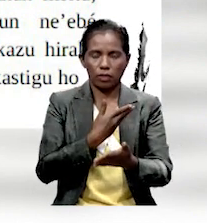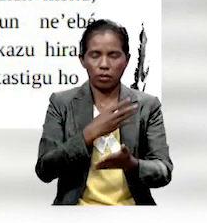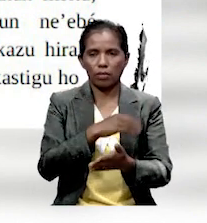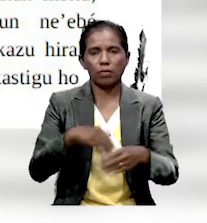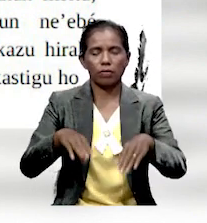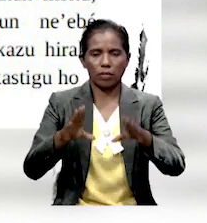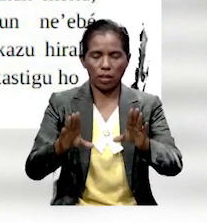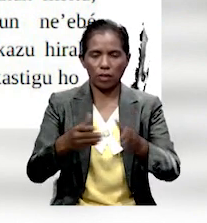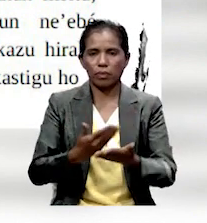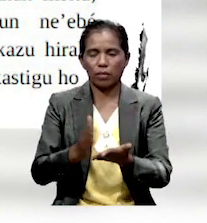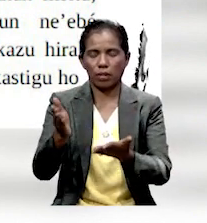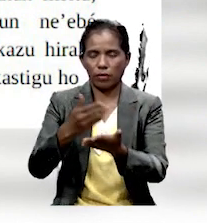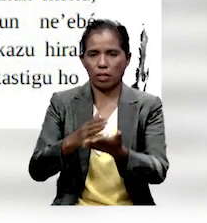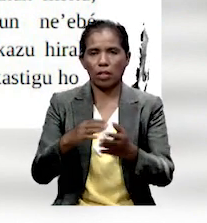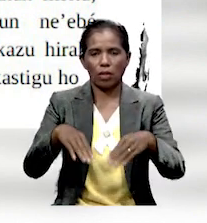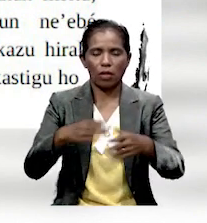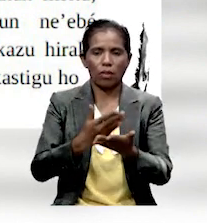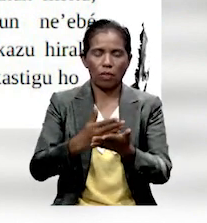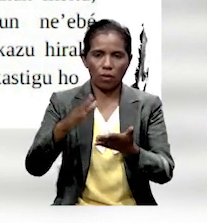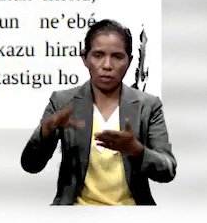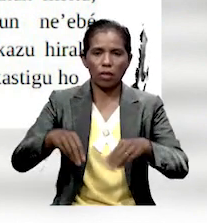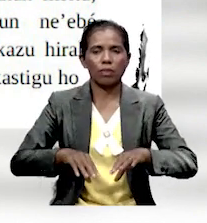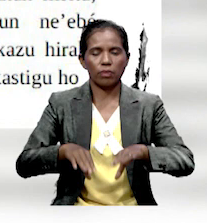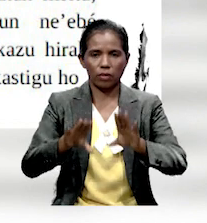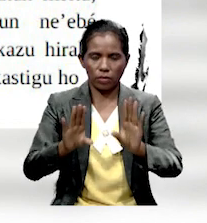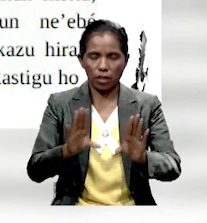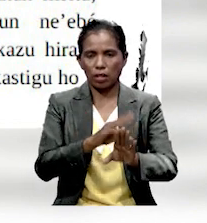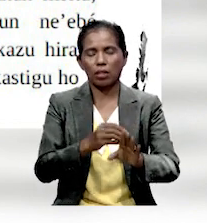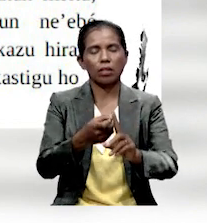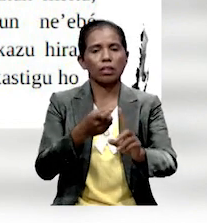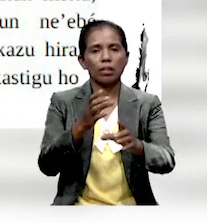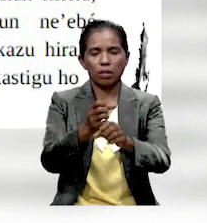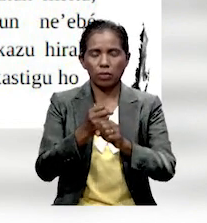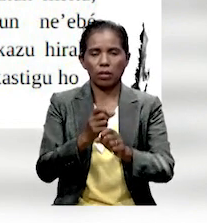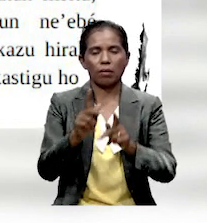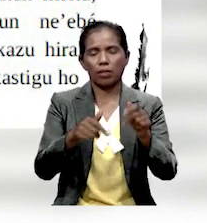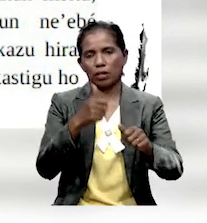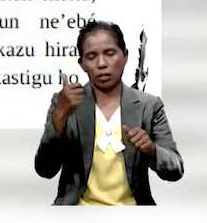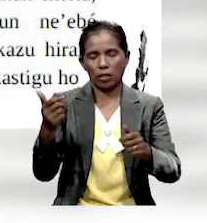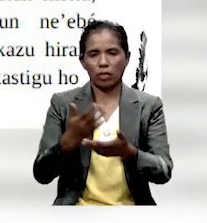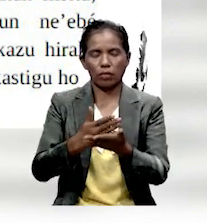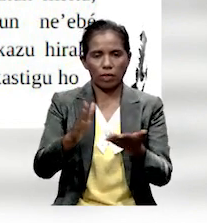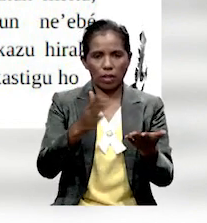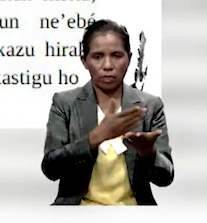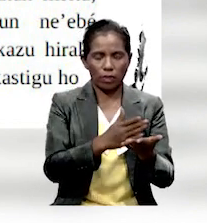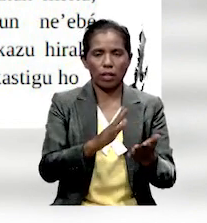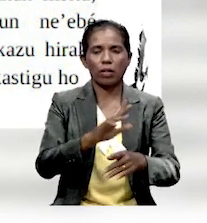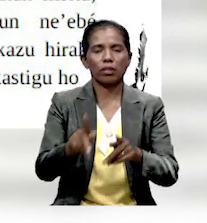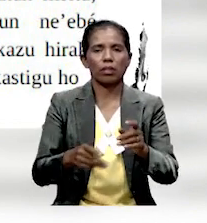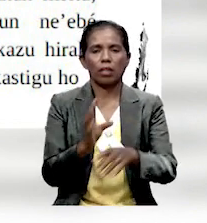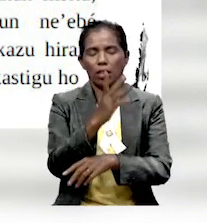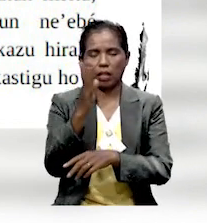distribui, sosa, fo, katan titulu ruma, simusi ema seluk, habelar katahan ilisitu, ai